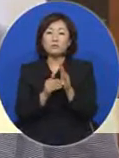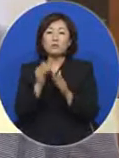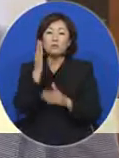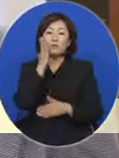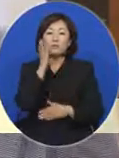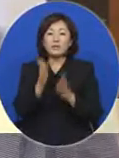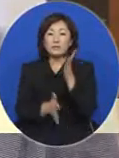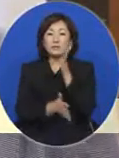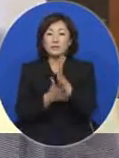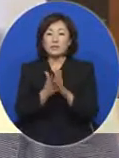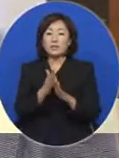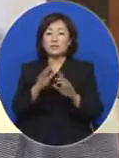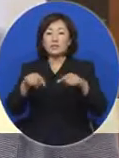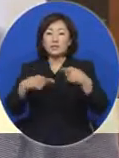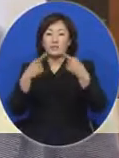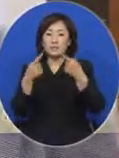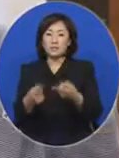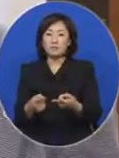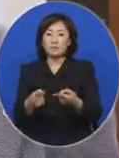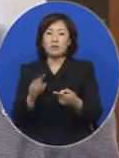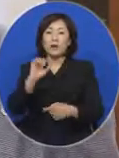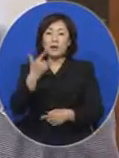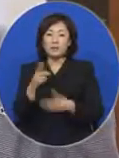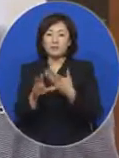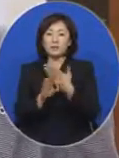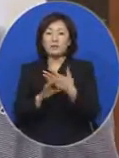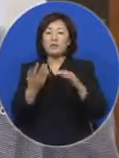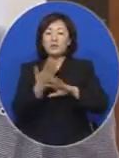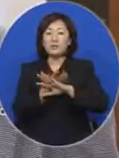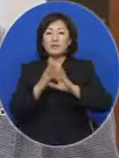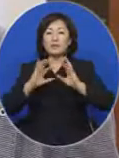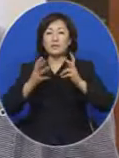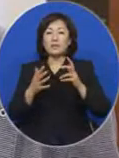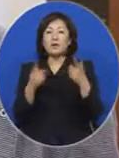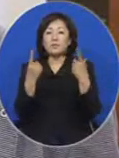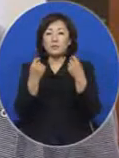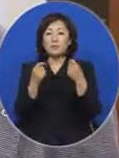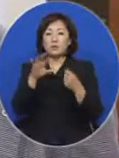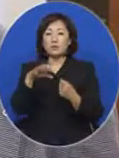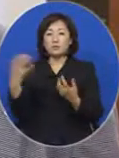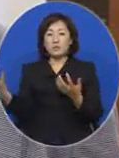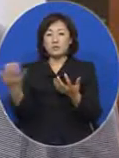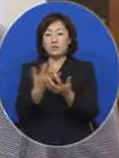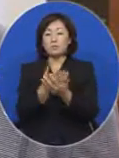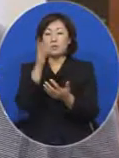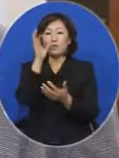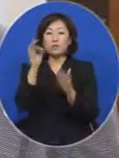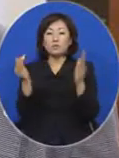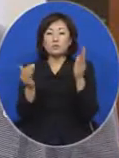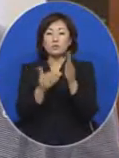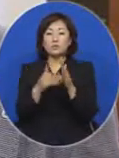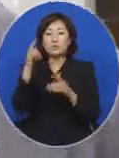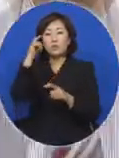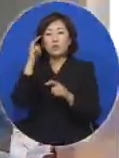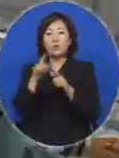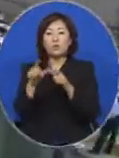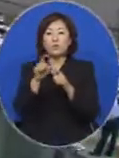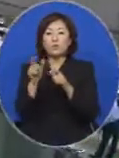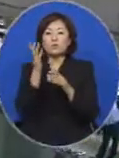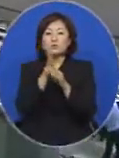울산에 있는 기업이 참여할 것인가, 아니면은 해외에 있는 유수한 기업들이 참여할 것인가, 이런 부분들은 저희들도 고민을 하고